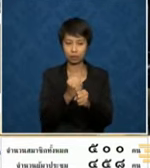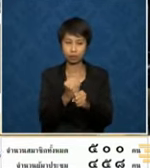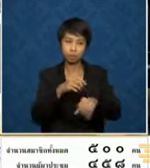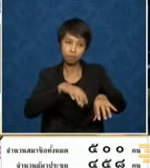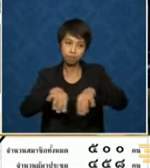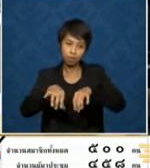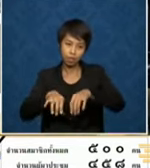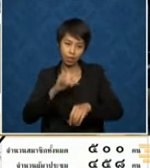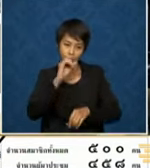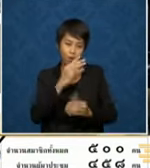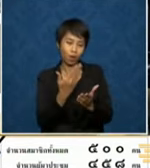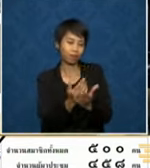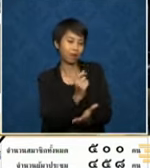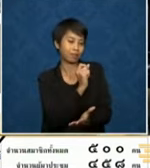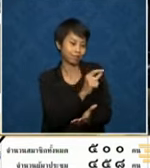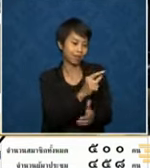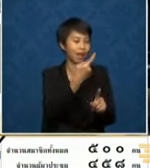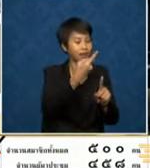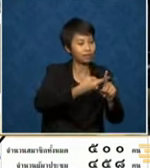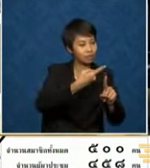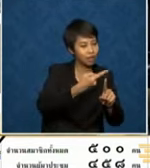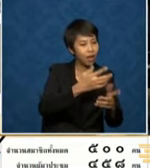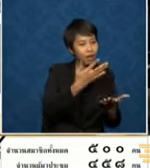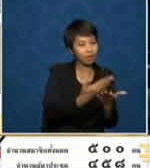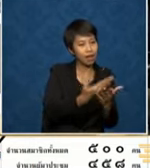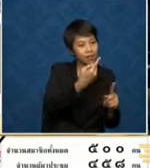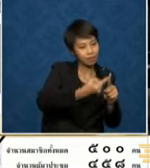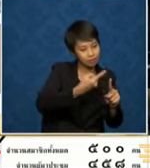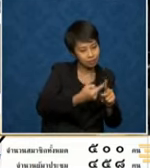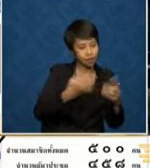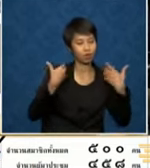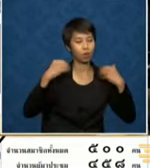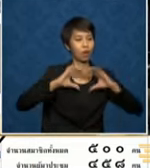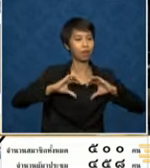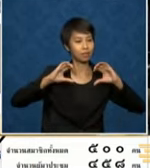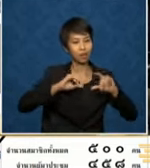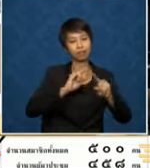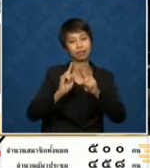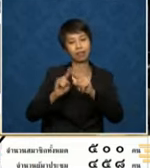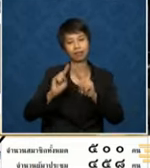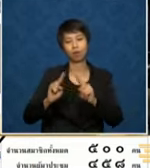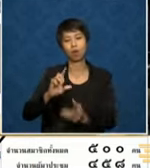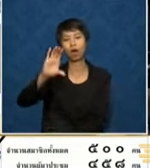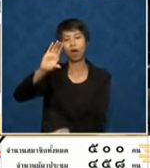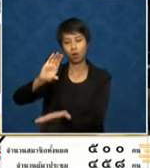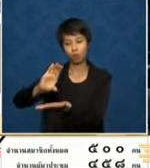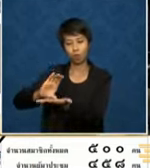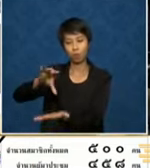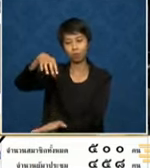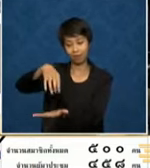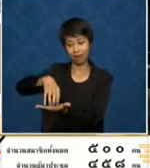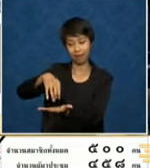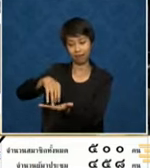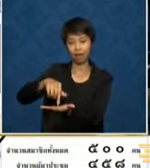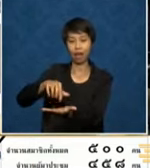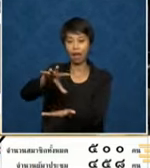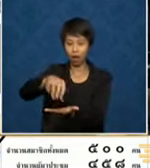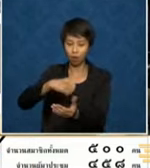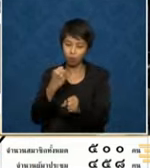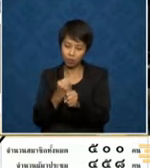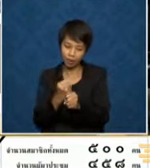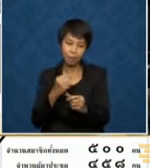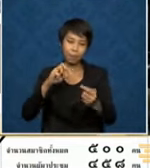อกว่ามันเป็นเงินเดือนค่าราชการการลงทุนอะไรก็ตามแต่ถ้าเราดูงบกลางที่ท่านมีอำนาจที่จะใช้ในการที่จะแก้